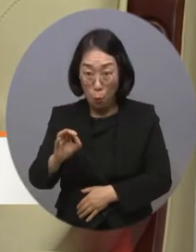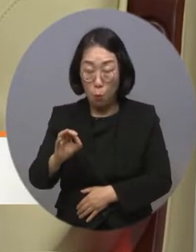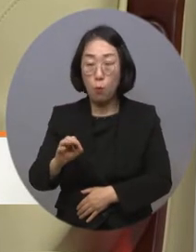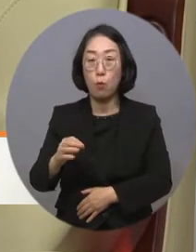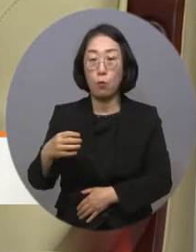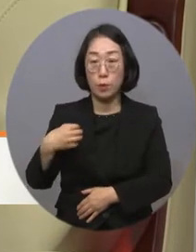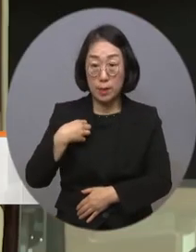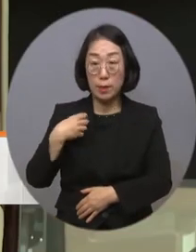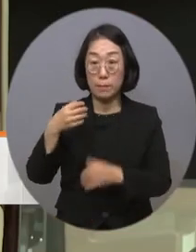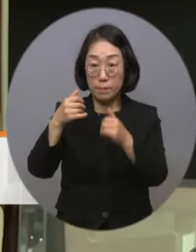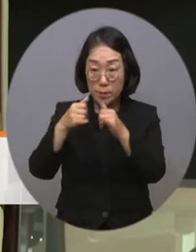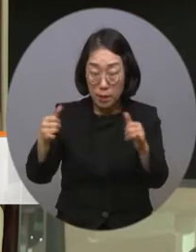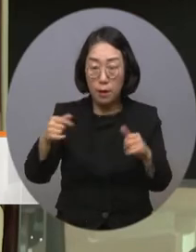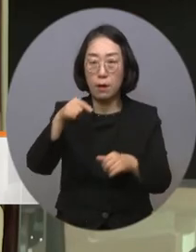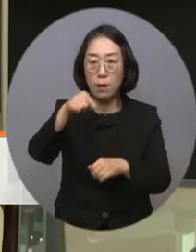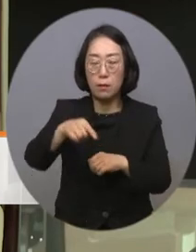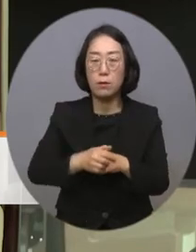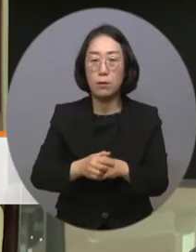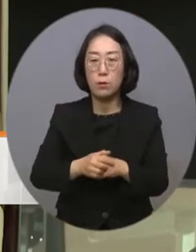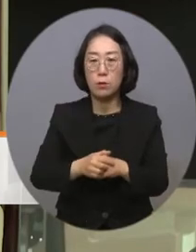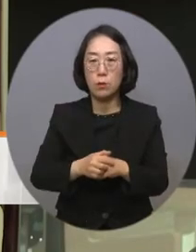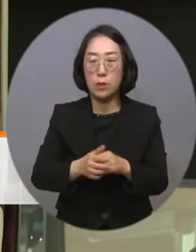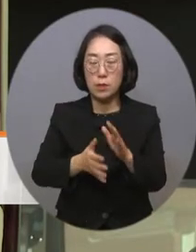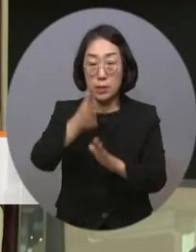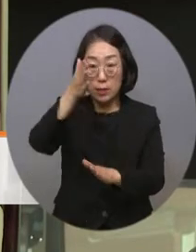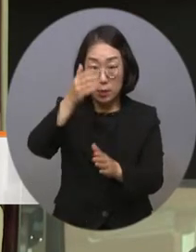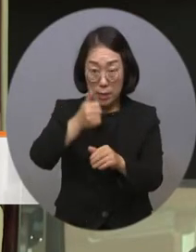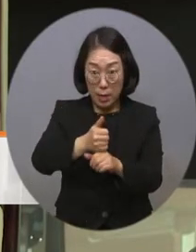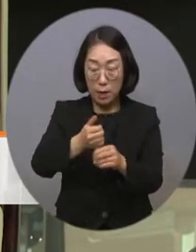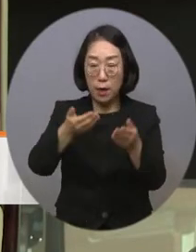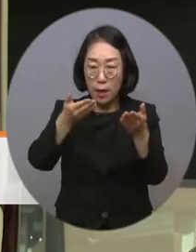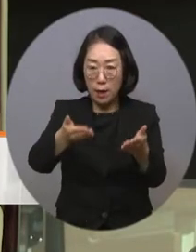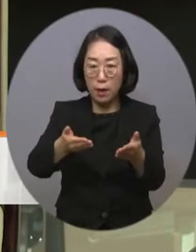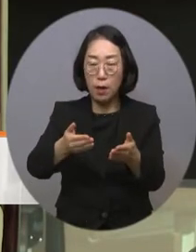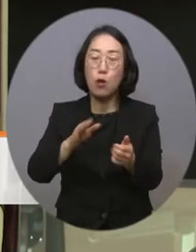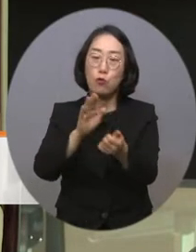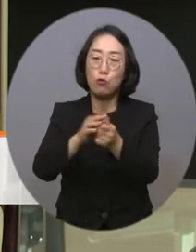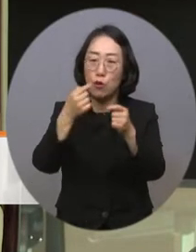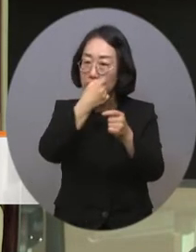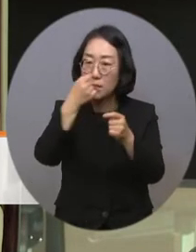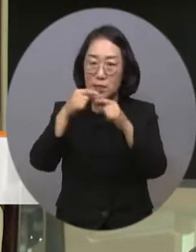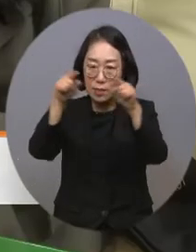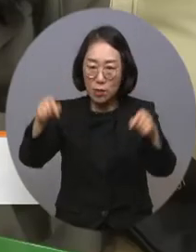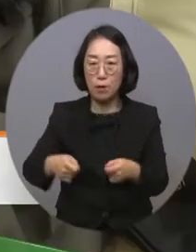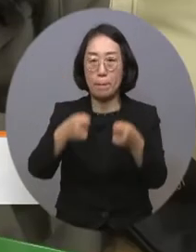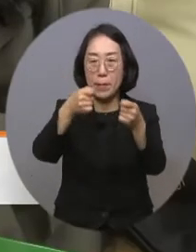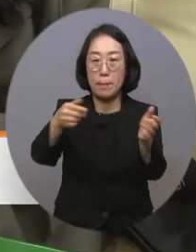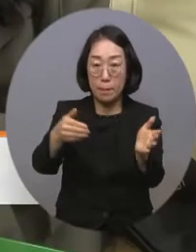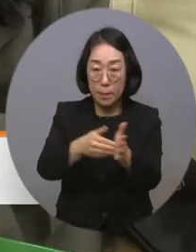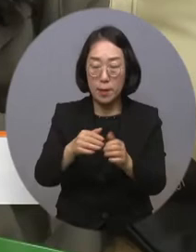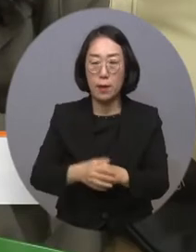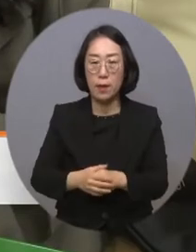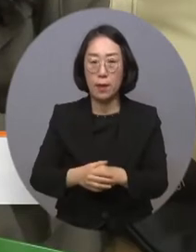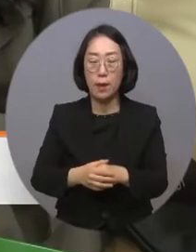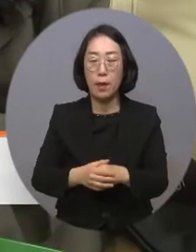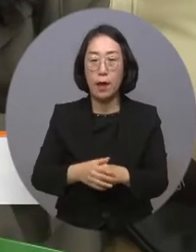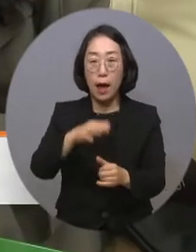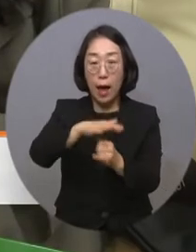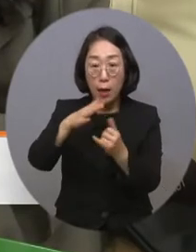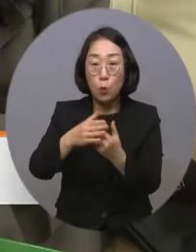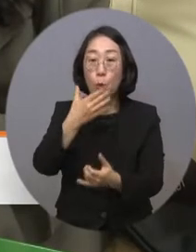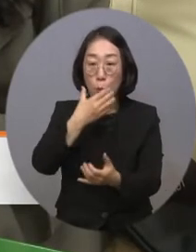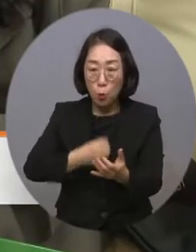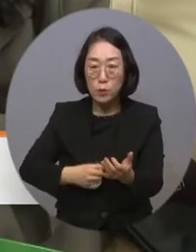방문해 권호봉 여수시장에게 후원증서를 전달했습니다. 초록우산 어린이재단은 아동복지시설